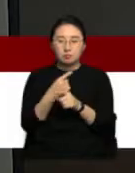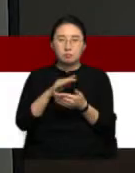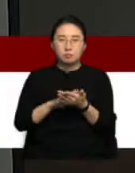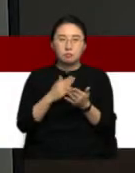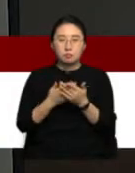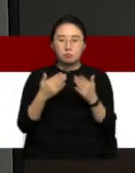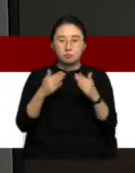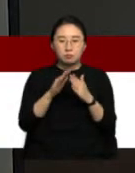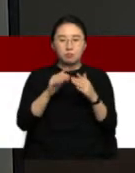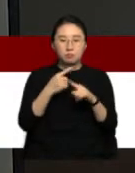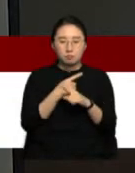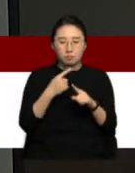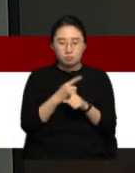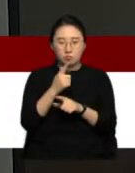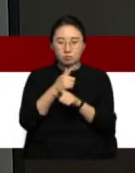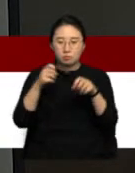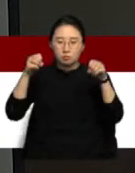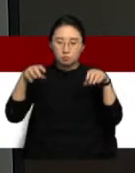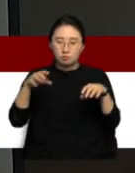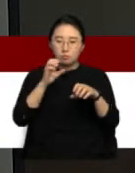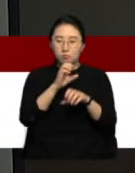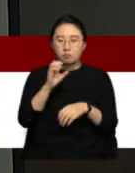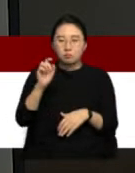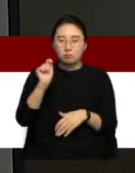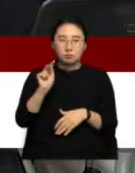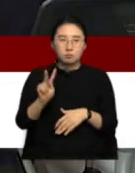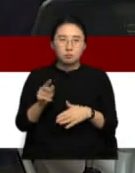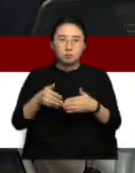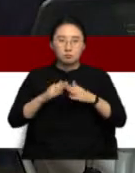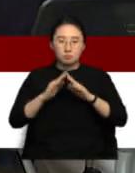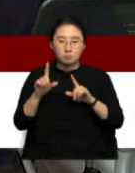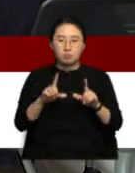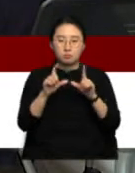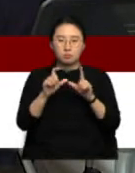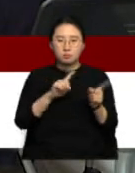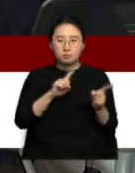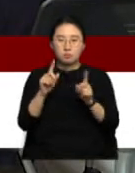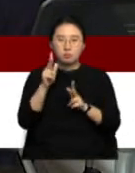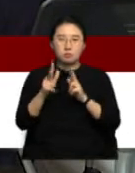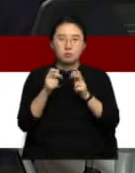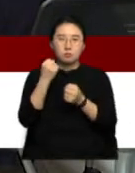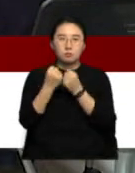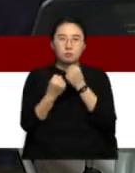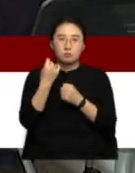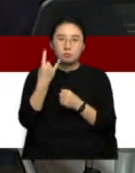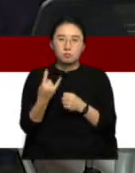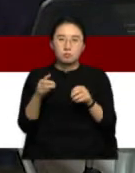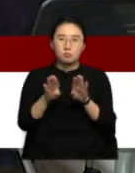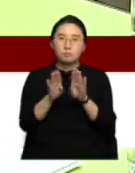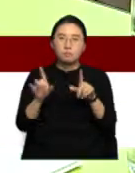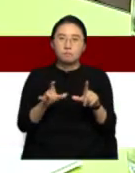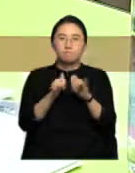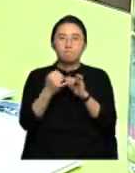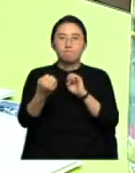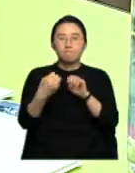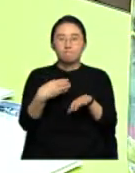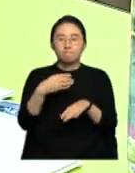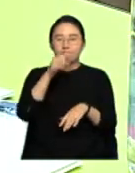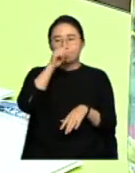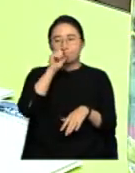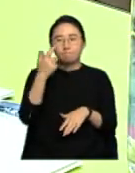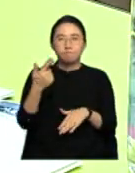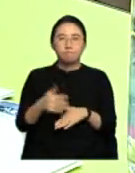집수리와 도로 정비, 가로등과 CCTV를 설치해주는 주거지 재생 사업 설명회도 열렸지만 주민들 반응은